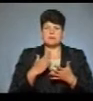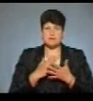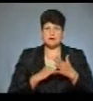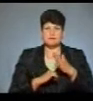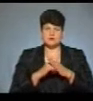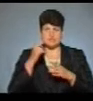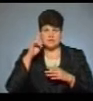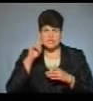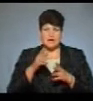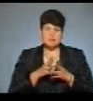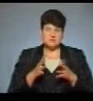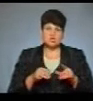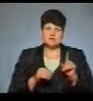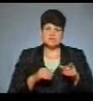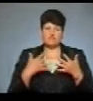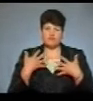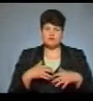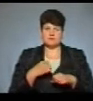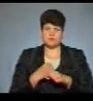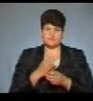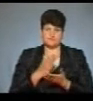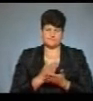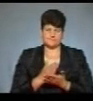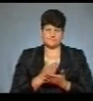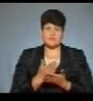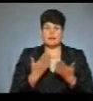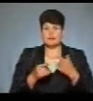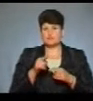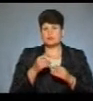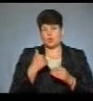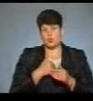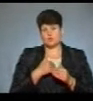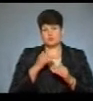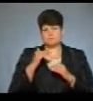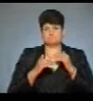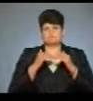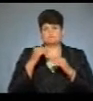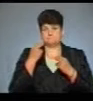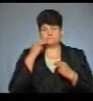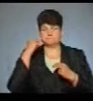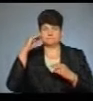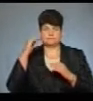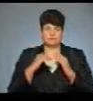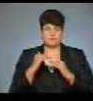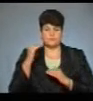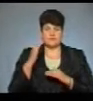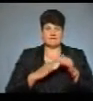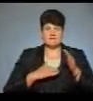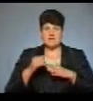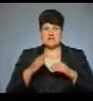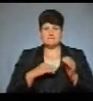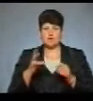знання, і фактично більшість з них вже працюють. Але вони хочуть підвищити свій рівень для того, щоб і більш